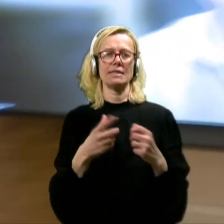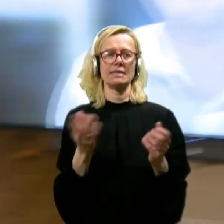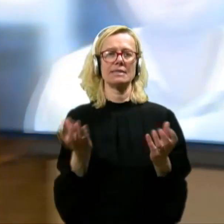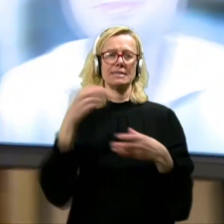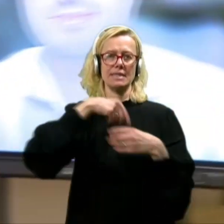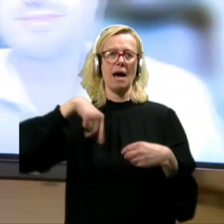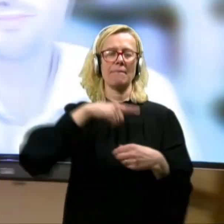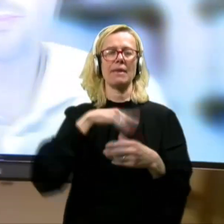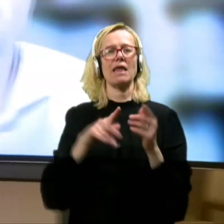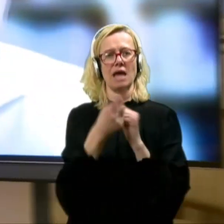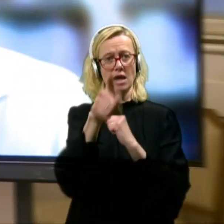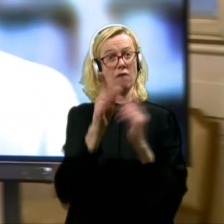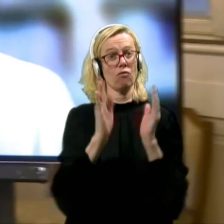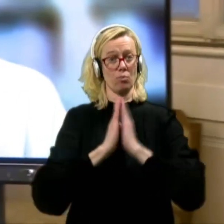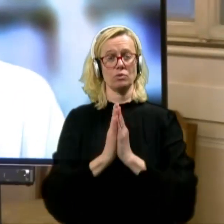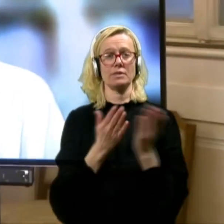Prosim.